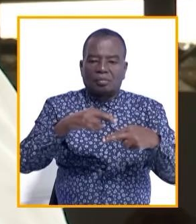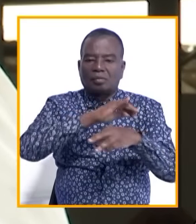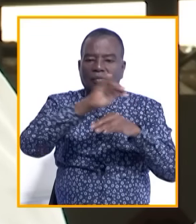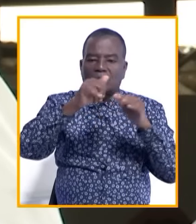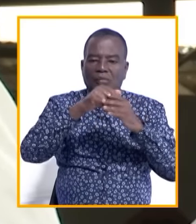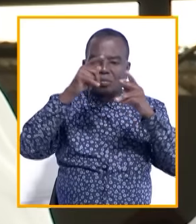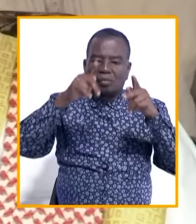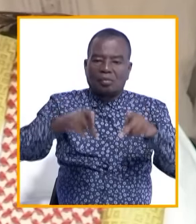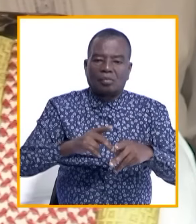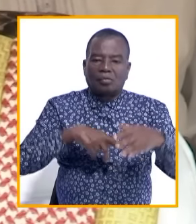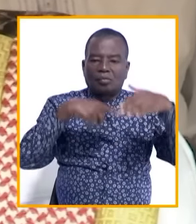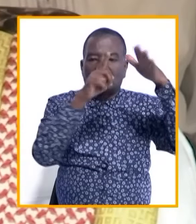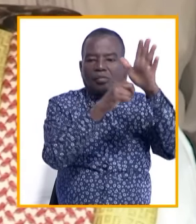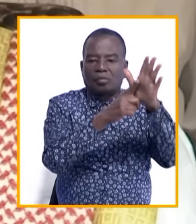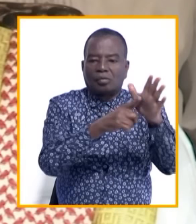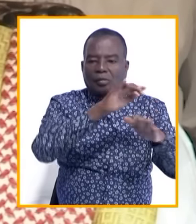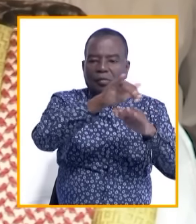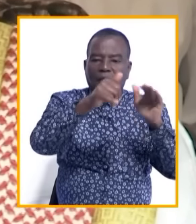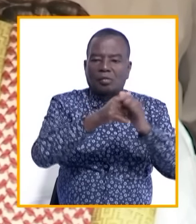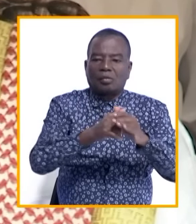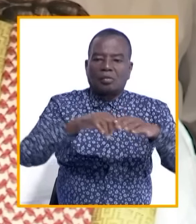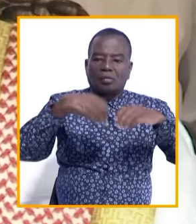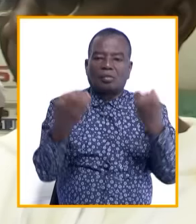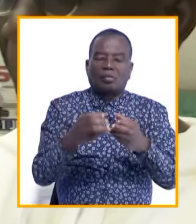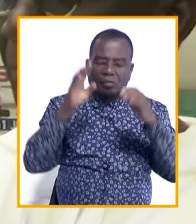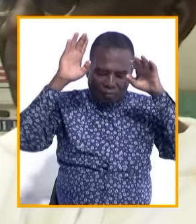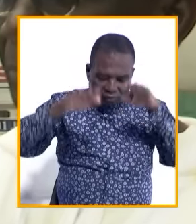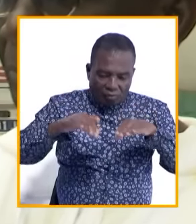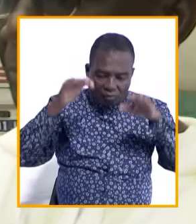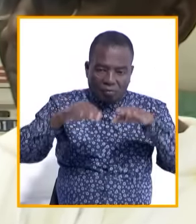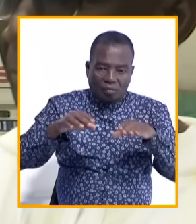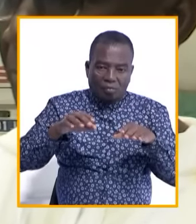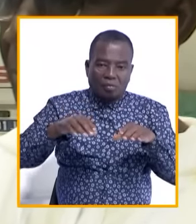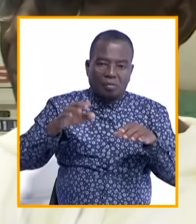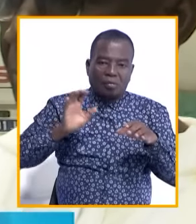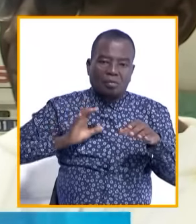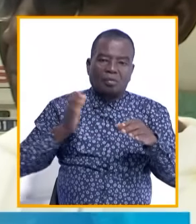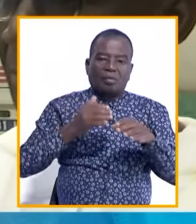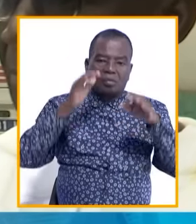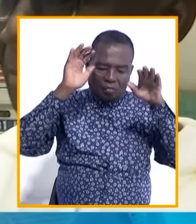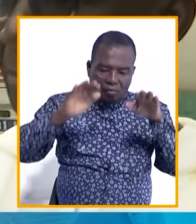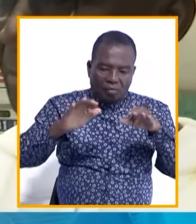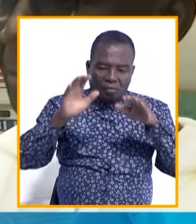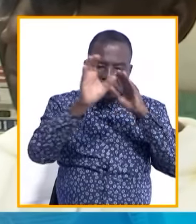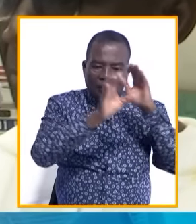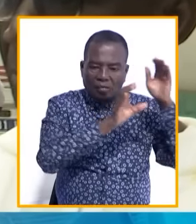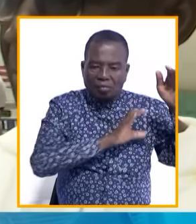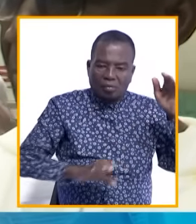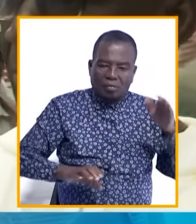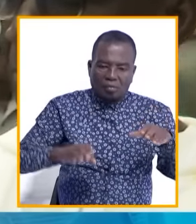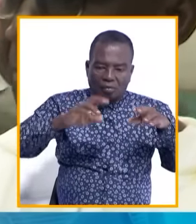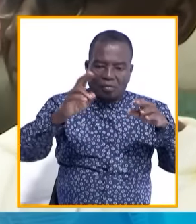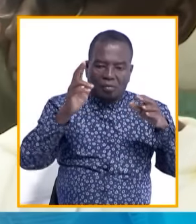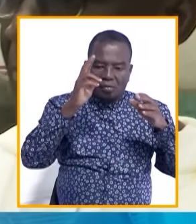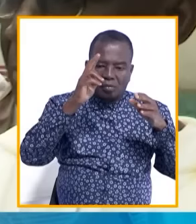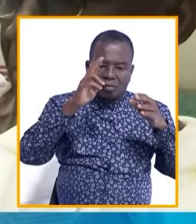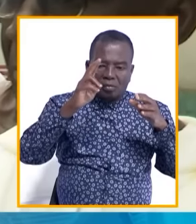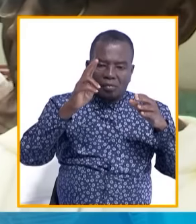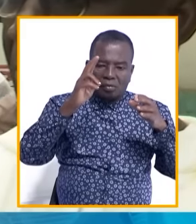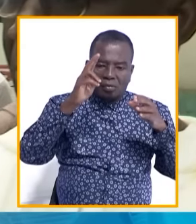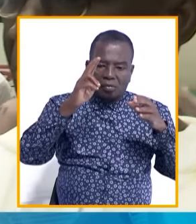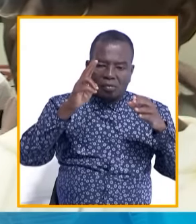année. De retour de la Terre Sainte, ces pèlerins de la commune d'Abobo sont présentés à l'ensemble de la communauté musulmane. Notre commune a été